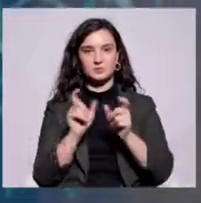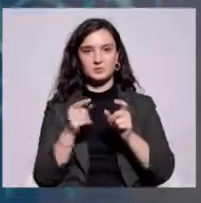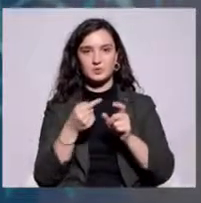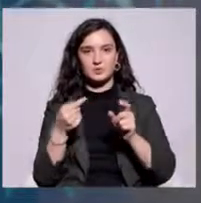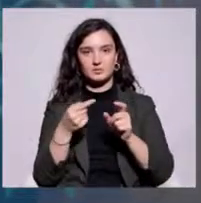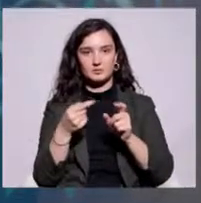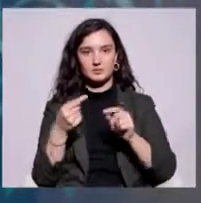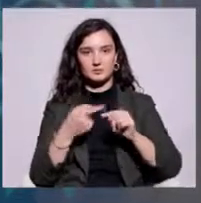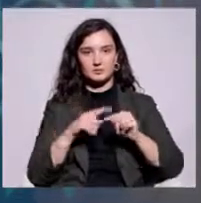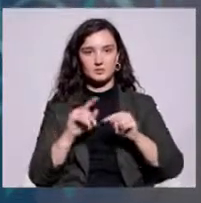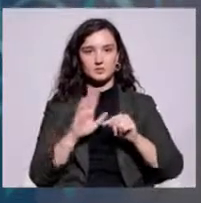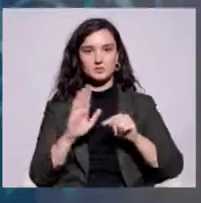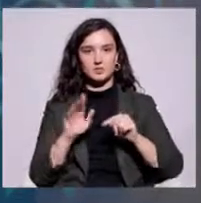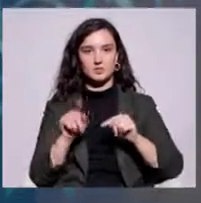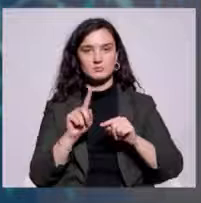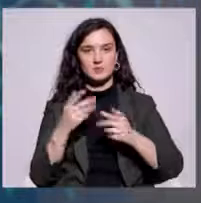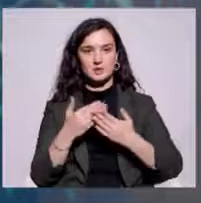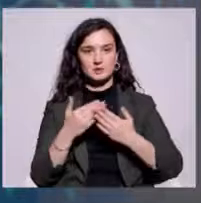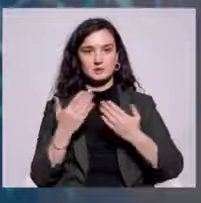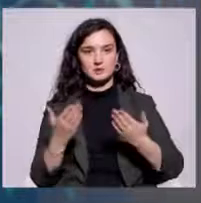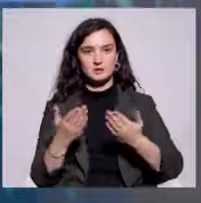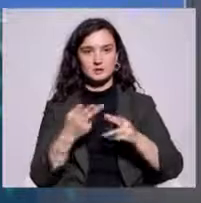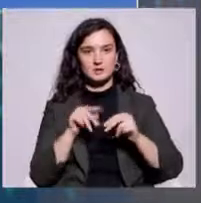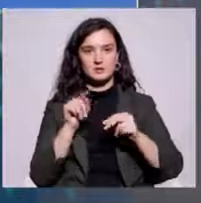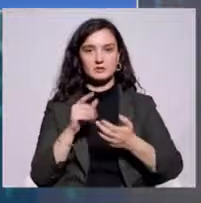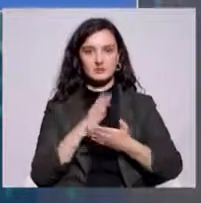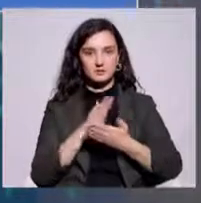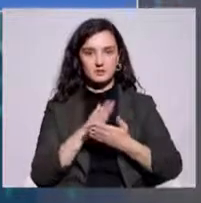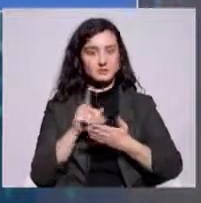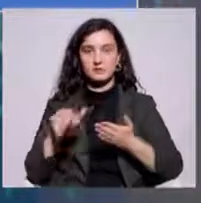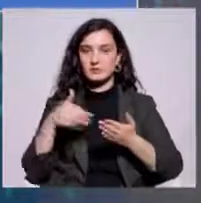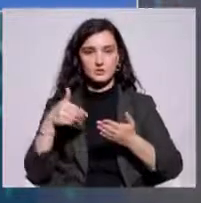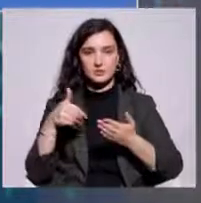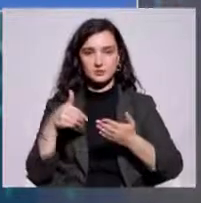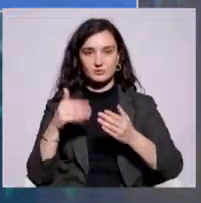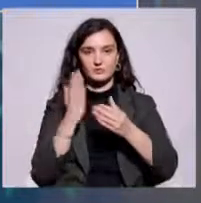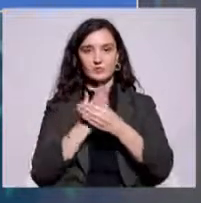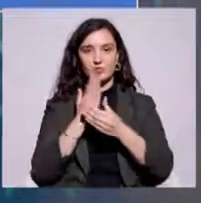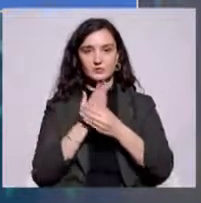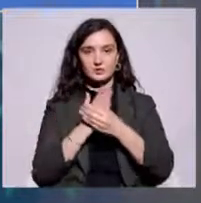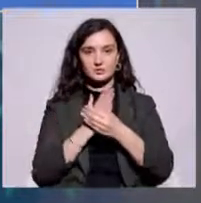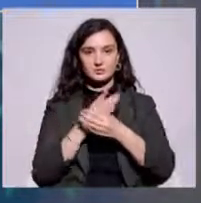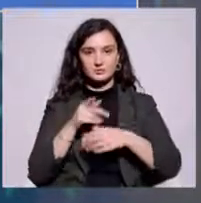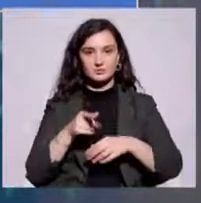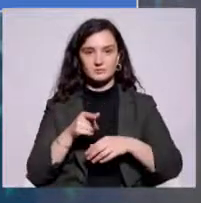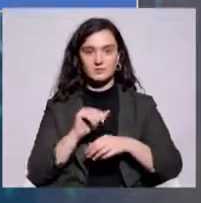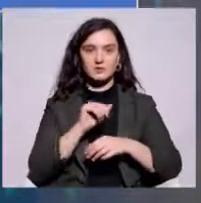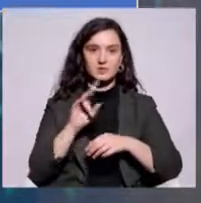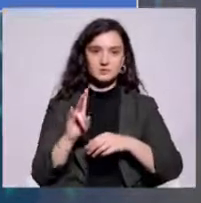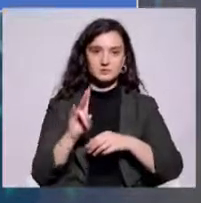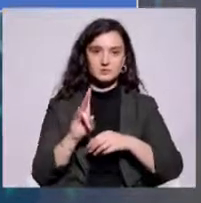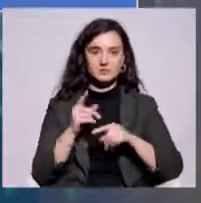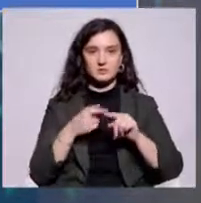უარყოფითობის ნაწილაკი not. მაგალითად, there is not folder on the desk